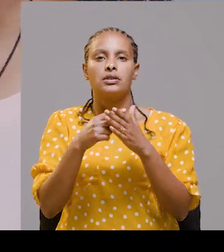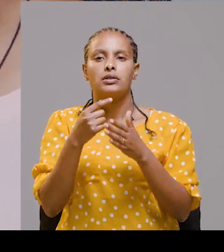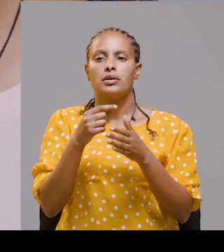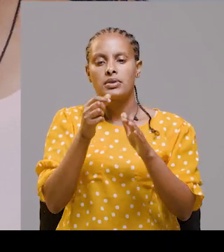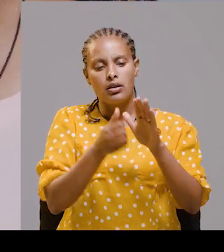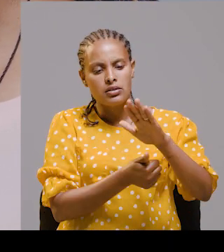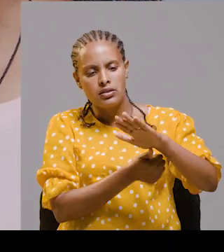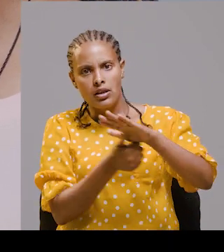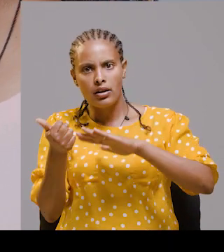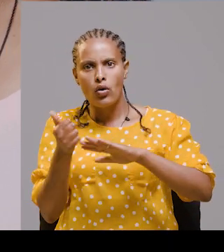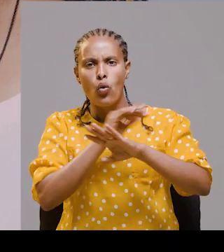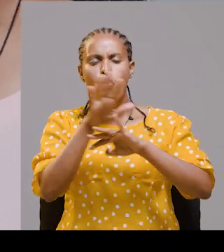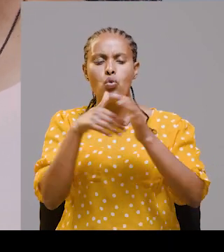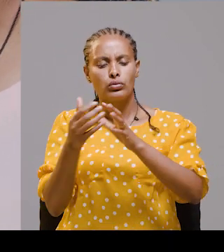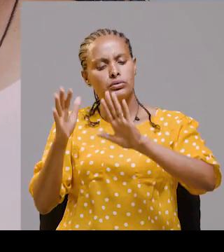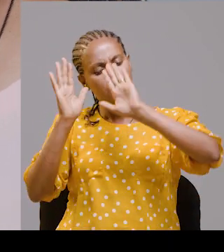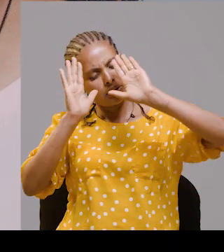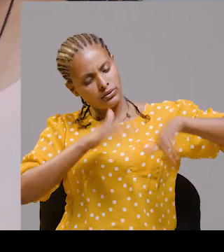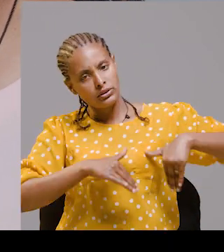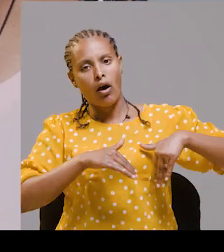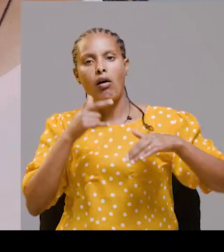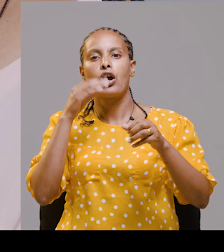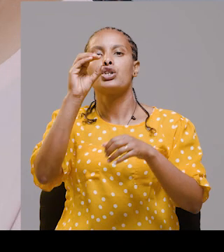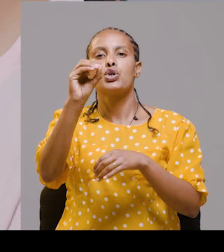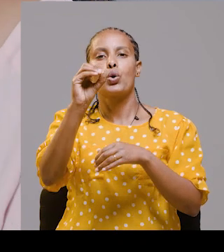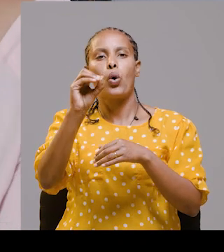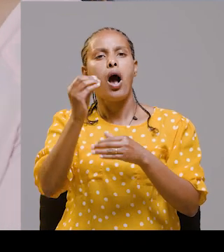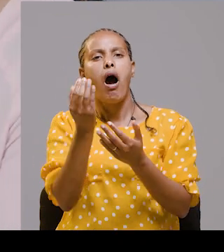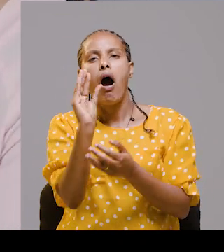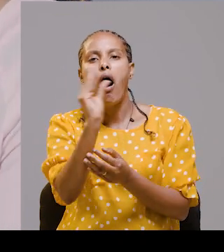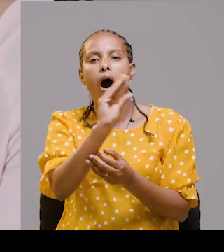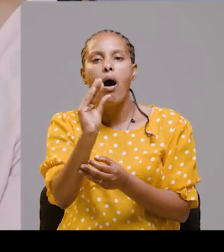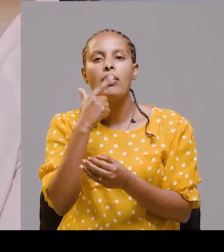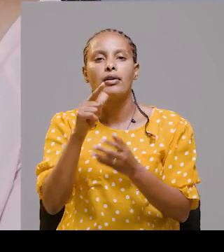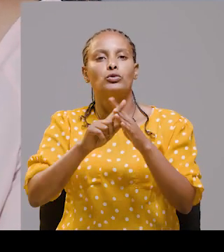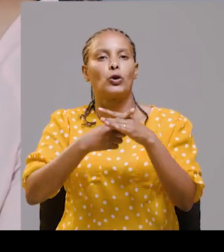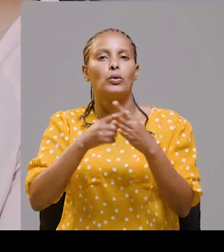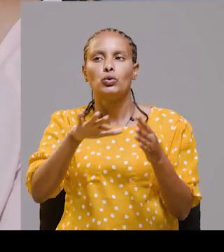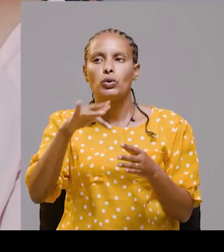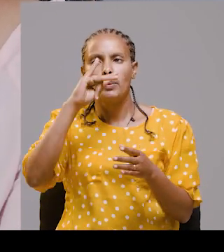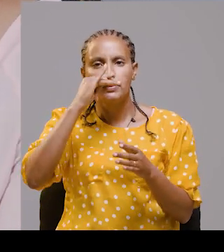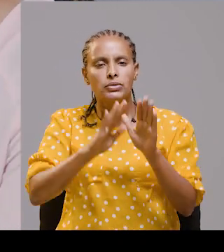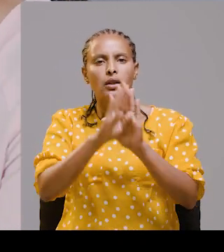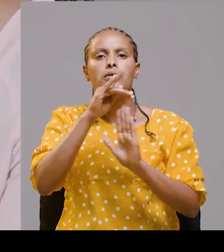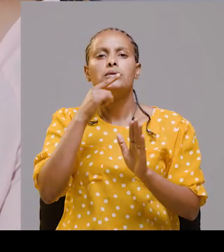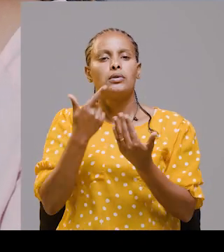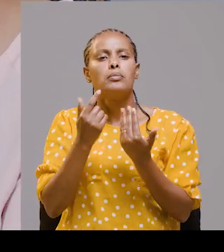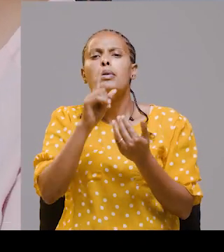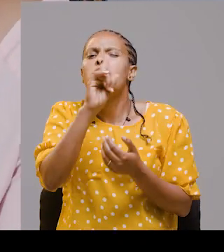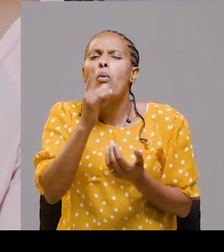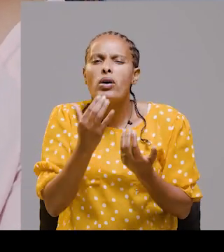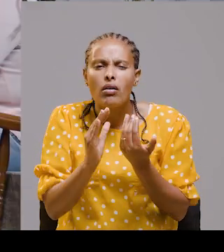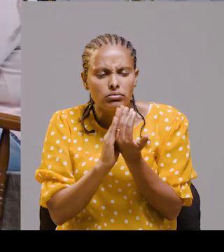ስትሰደድ ደግሞ እዚህ ጋር ያለውን ነገር ሁሉን ትታ ከዜሮ ነው የምትጀምረው እና ያንን ለመጀመር ልጆቿ የምታሳድግበት ነገር ማሰቡ ለራሱ በምንድን ነው